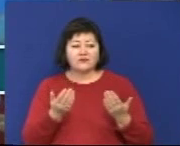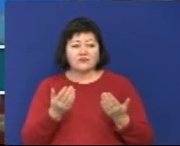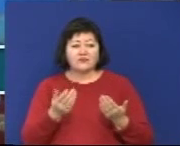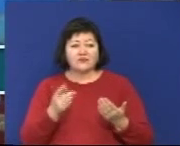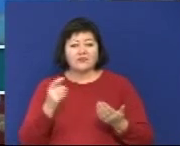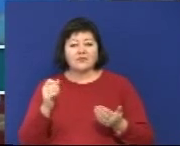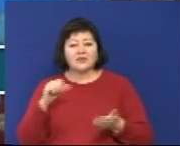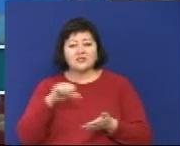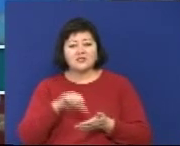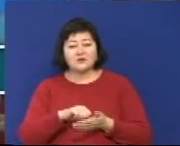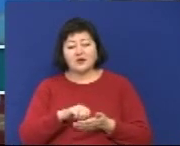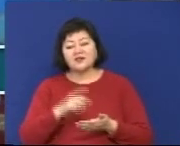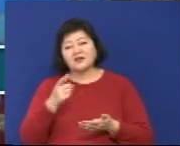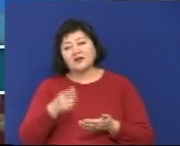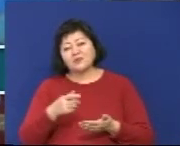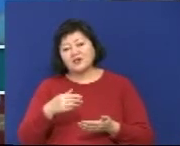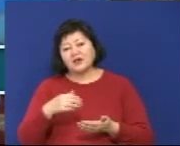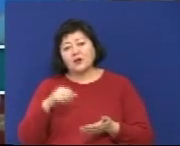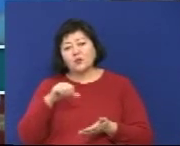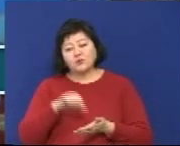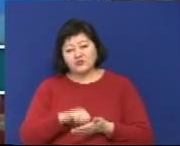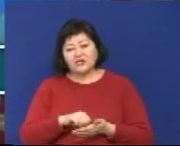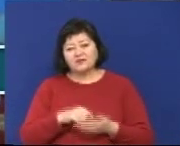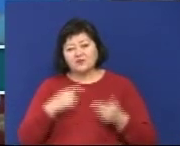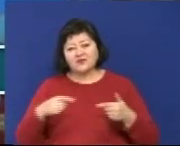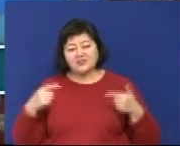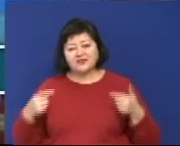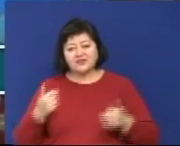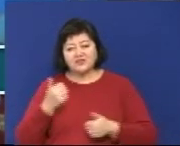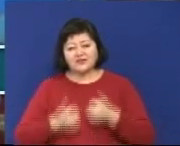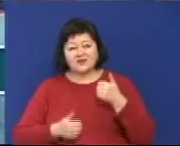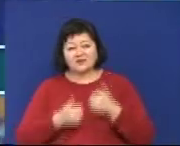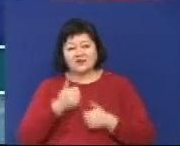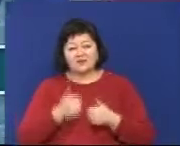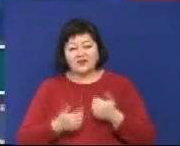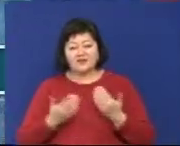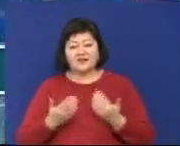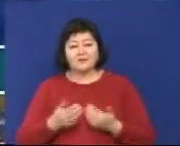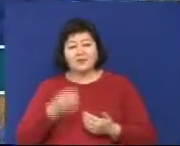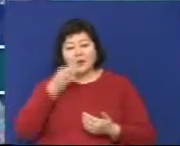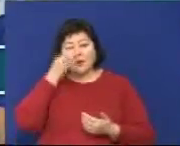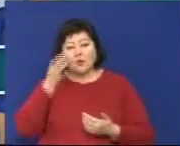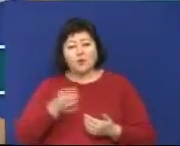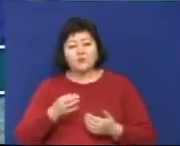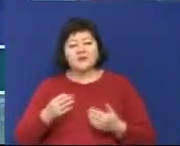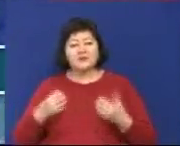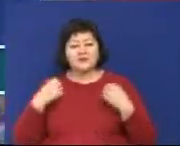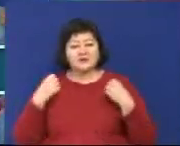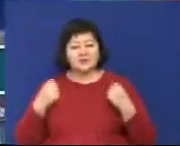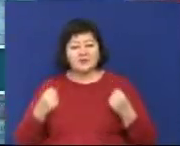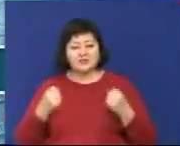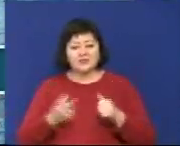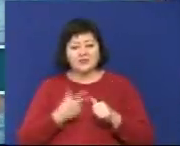на чемпионатах мира, Европы, я уже говорю о мужском боксе, и о детском также. Опытные спортсмены называют этот